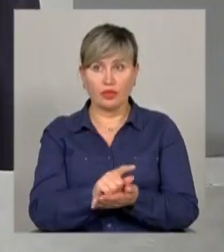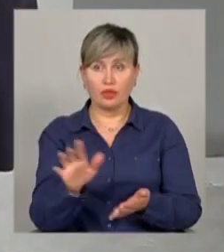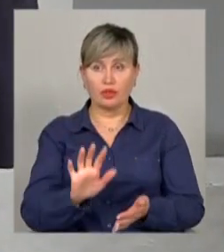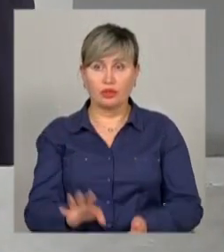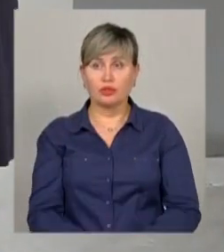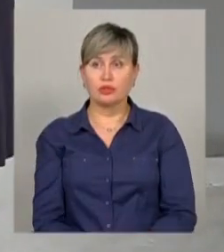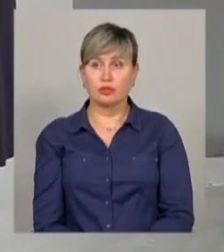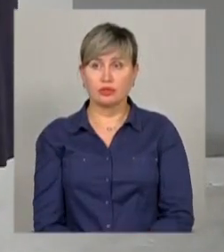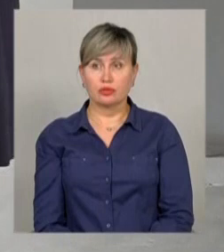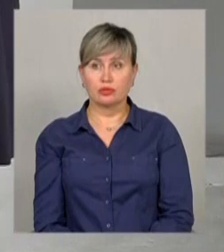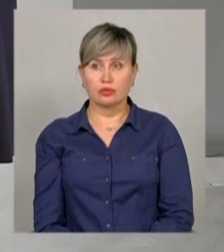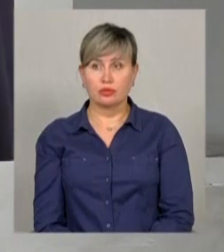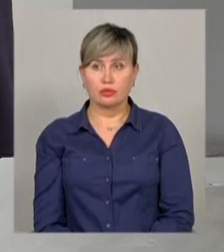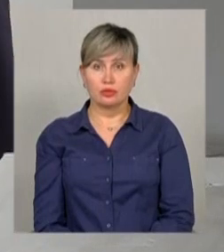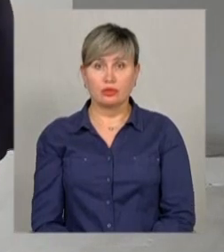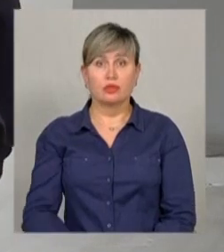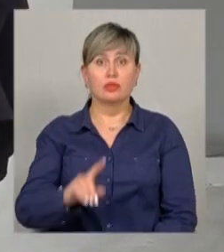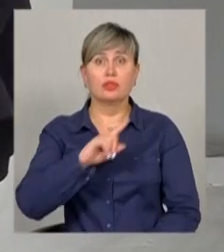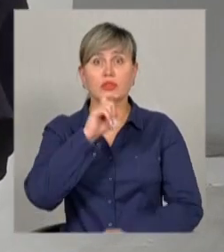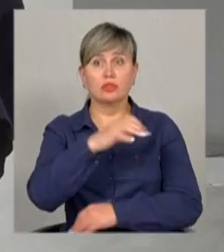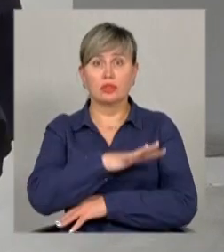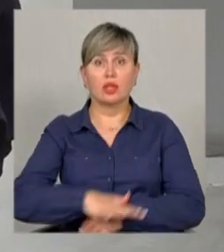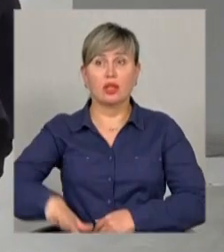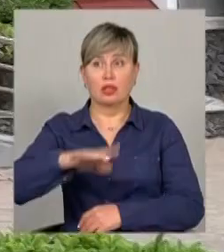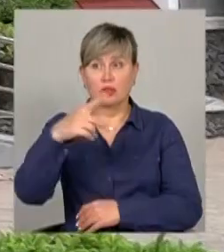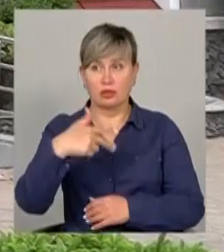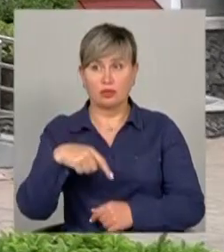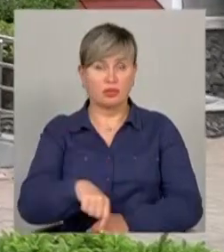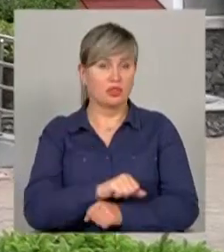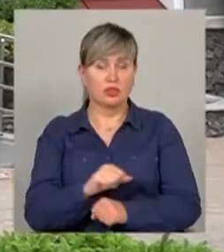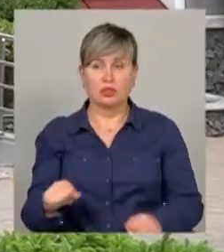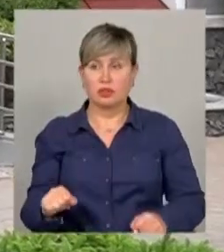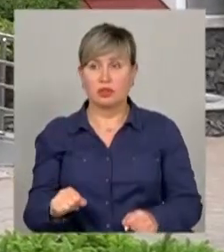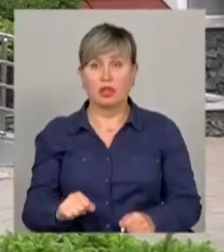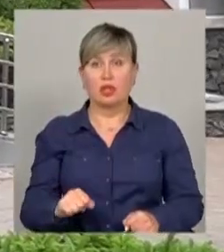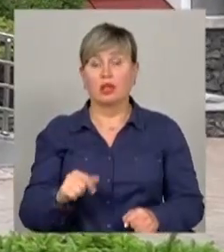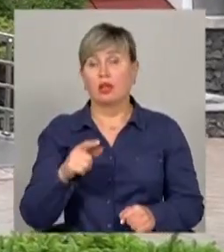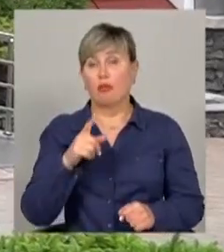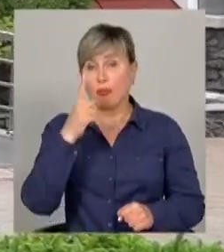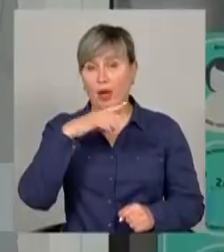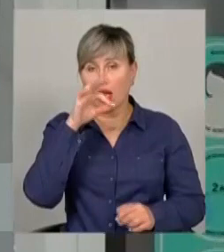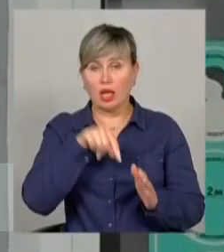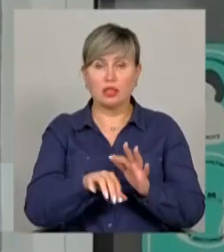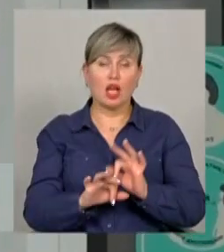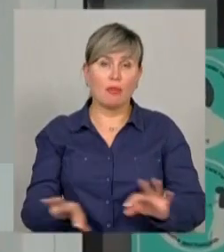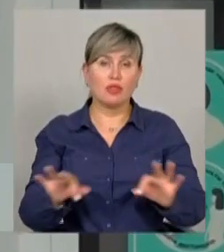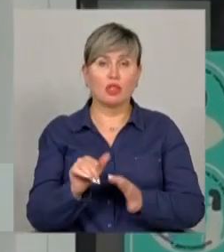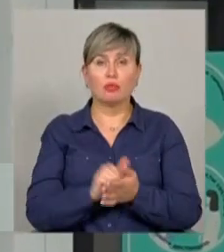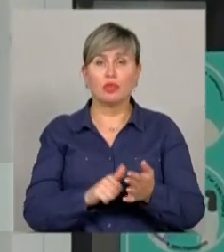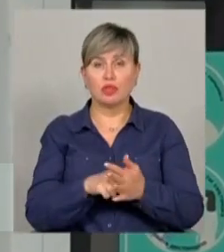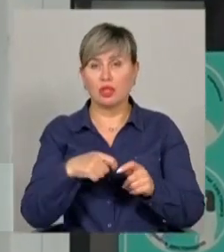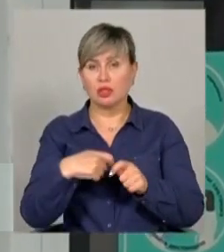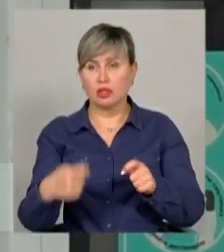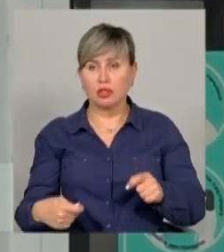территорию. Хорошо, снимайте за территорией, но не здесь. Тем временем в департаменте полиции объяснили причину